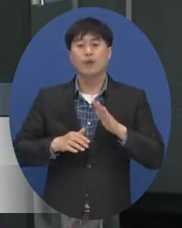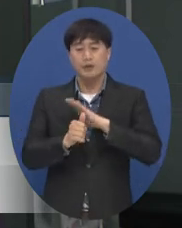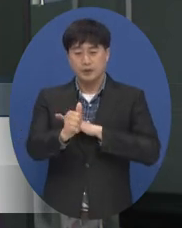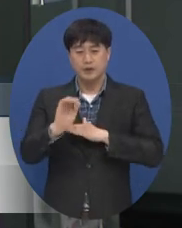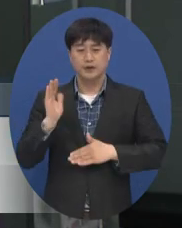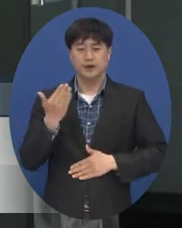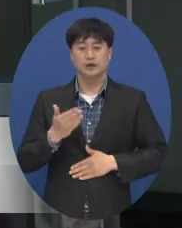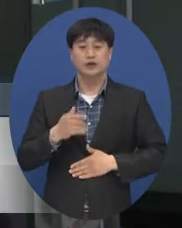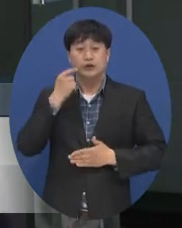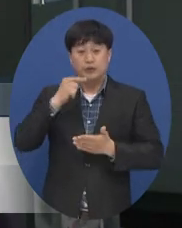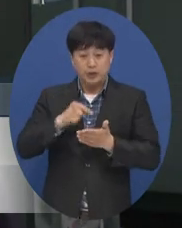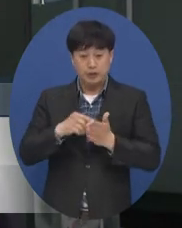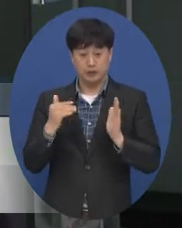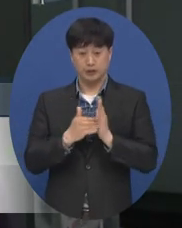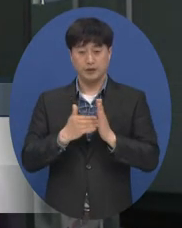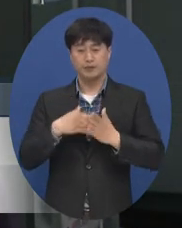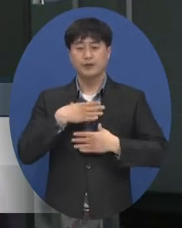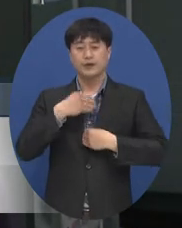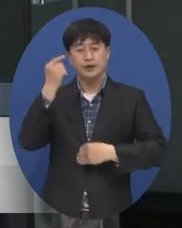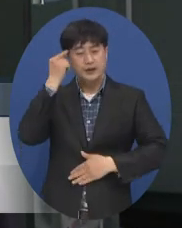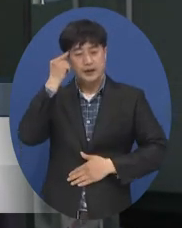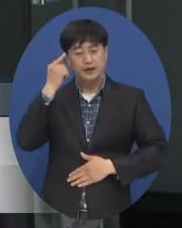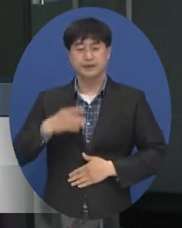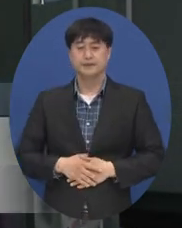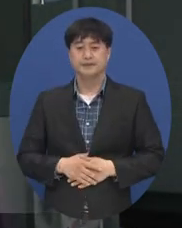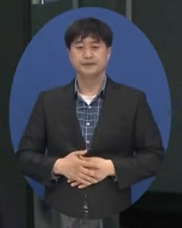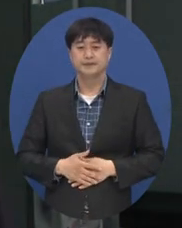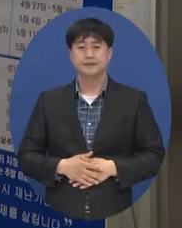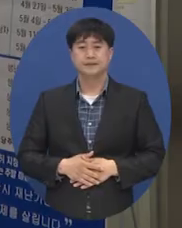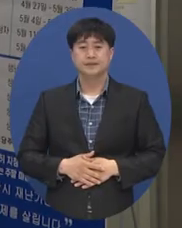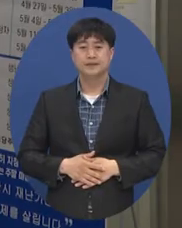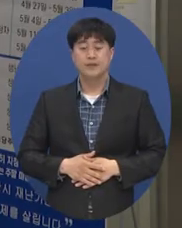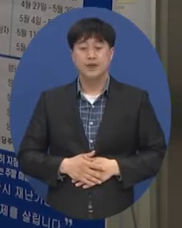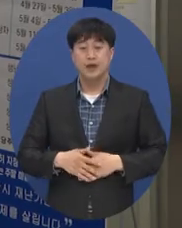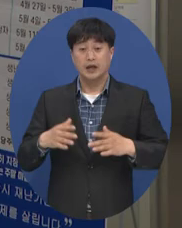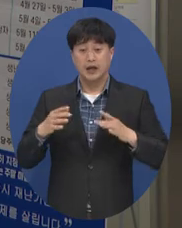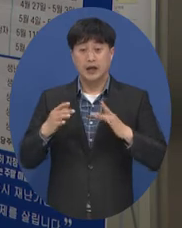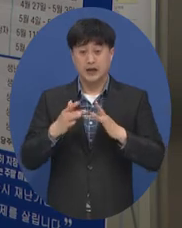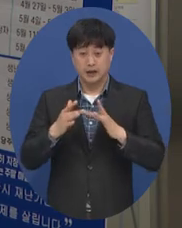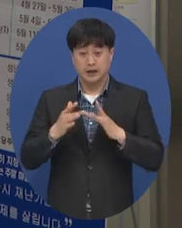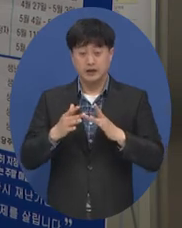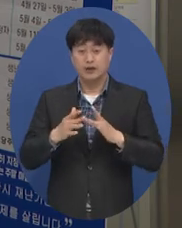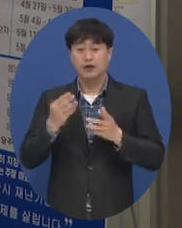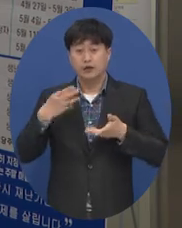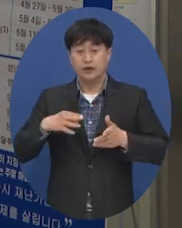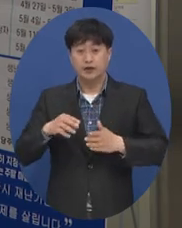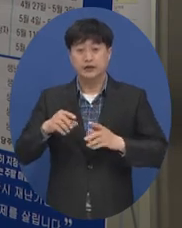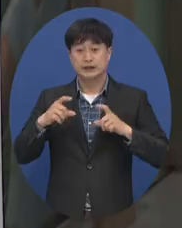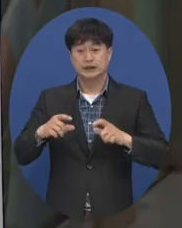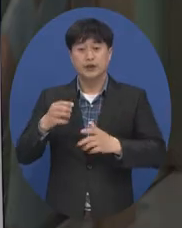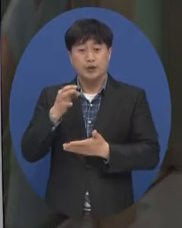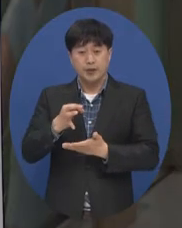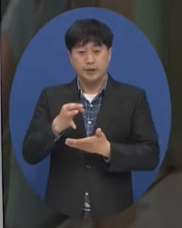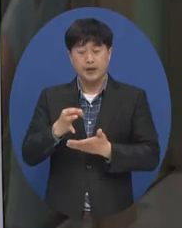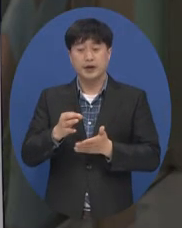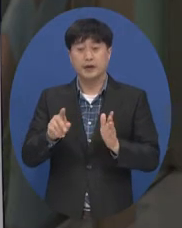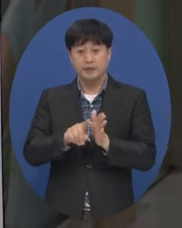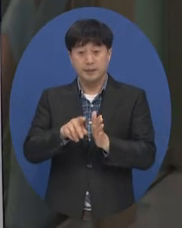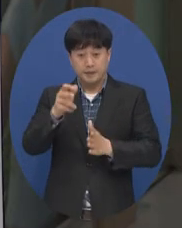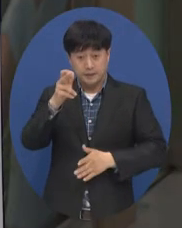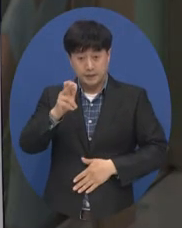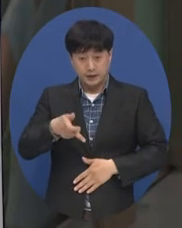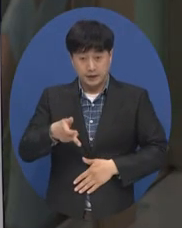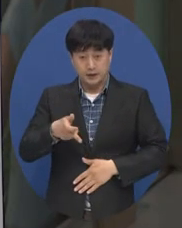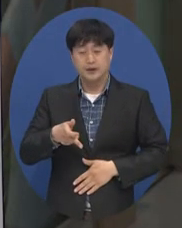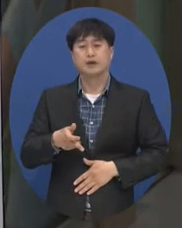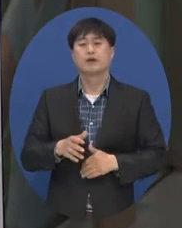기다리다가 오늘 나오게 됐습니다. 아주 쉽게 끝나서 좀 편하게 생각을 했습니다. 온라인에선 경기 지역 화폐나 신용카드 신청을 받고